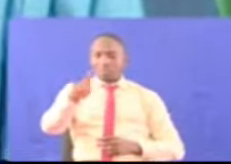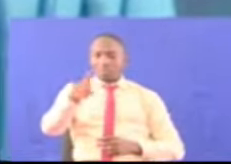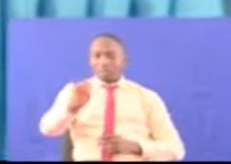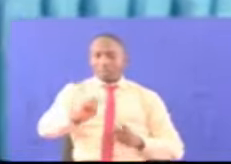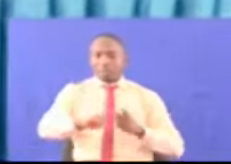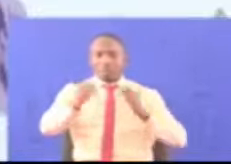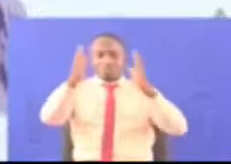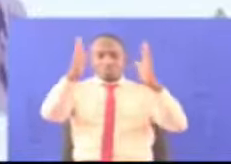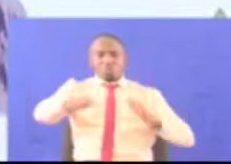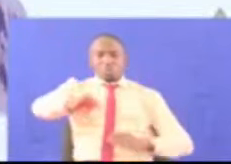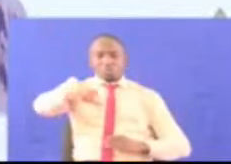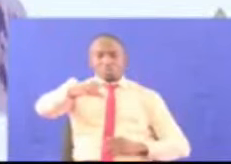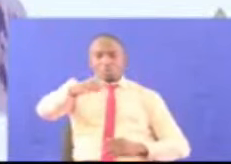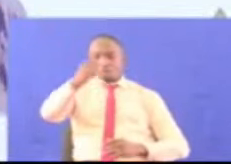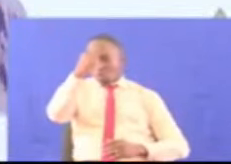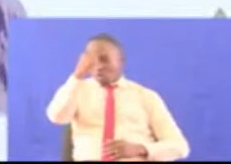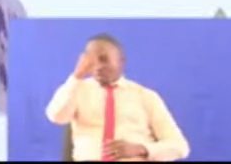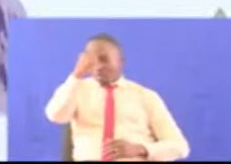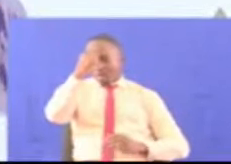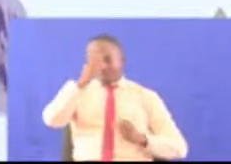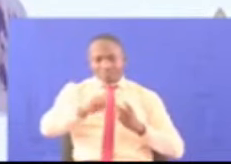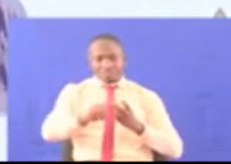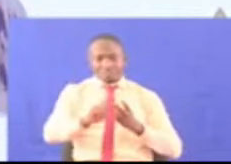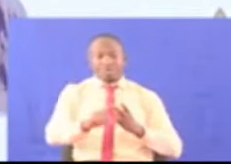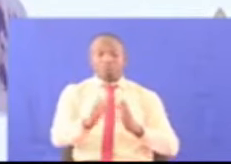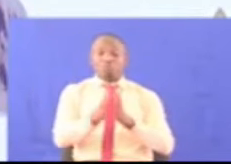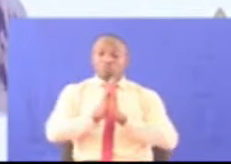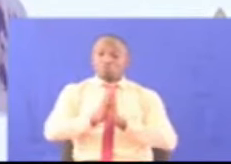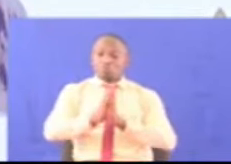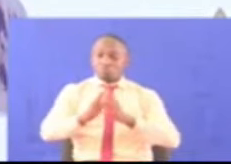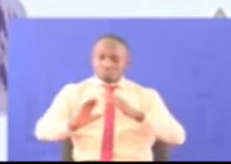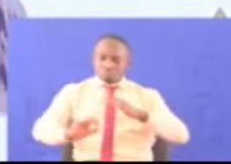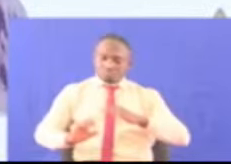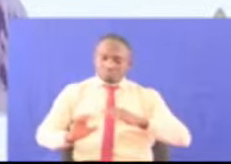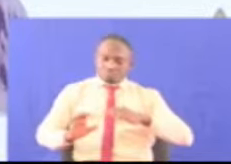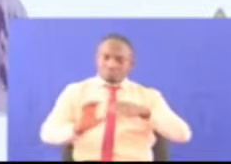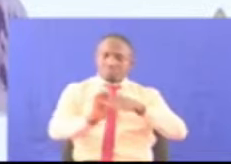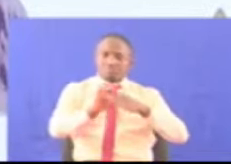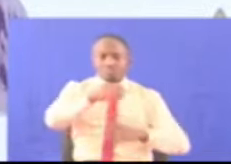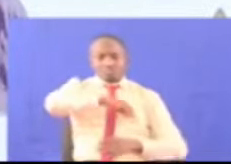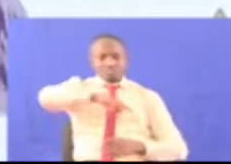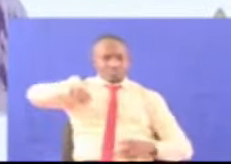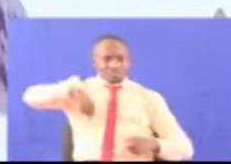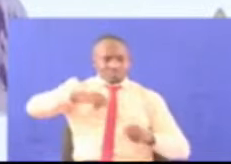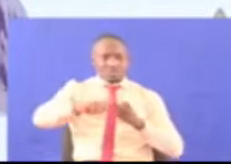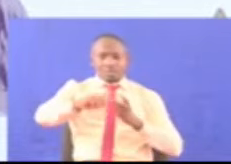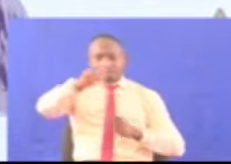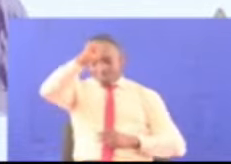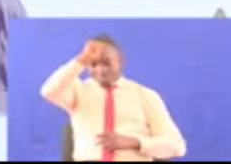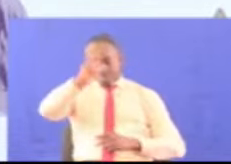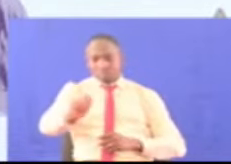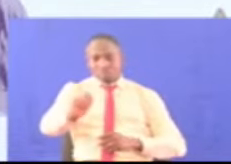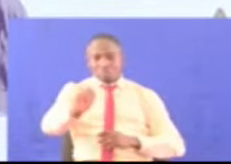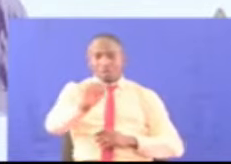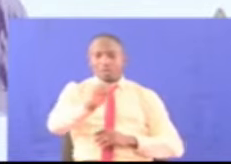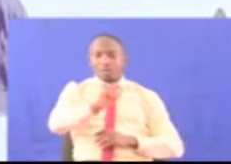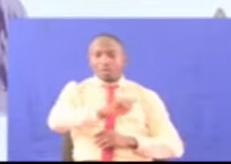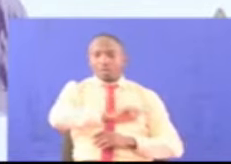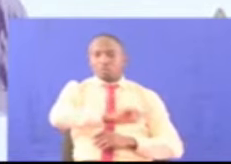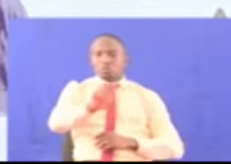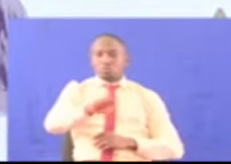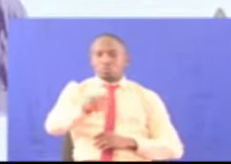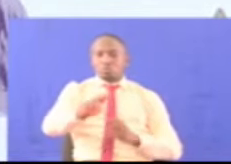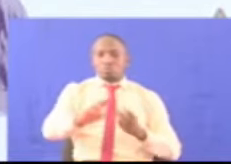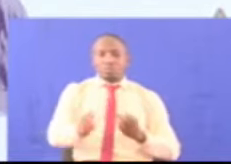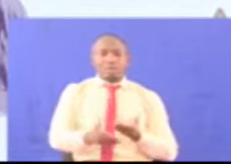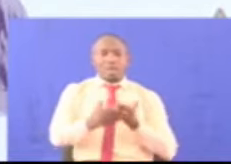mkuu wetu wa mkoa wa Dodoma, mwenyeji wetu, tunashukuru pia kwa kuungana nasi. Mheshimiwa Zungu, Naibu Spika.